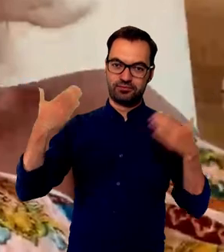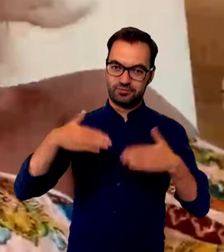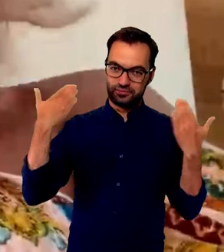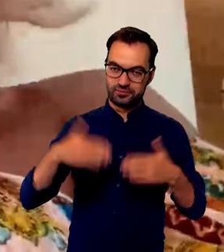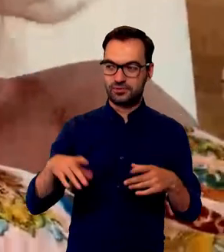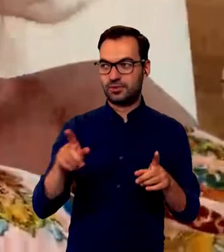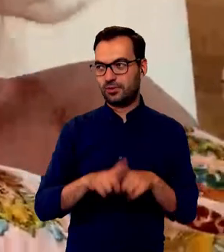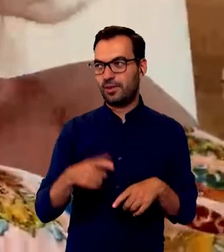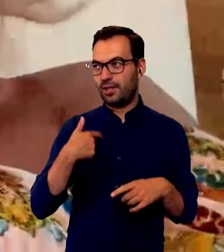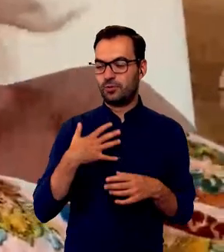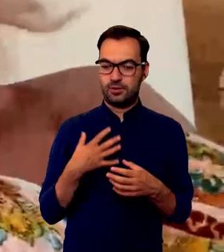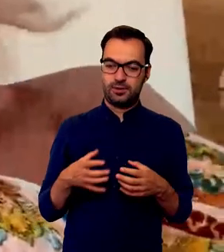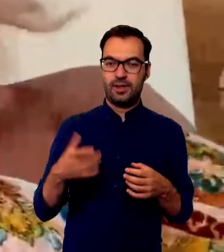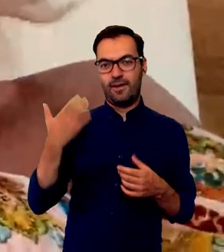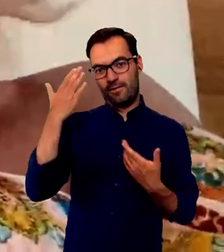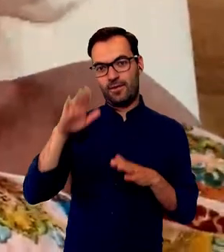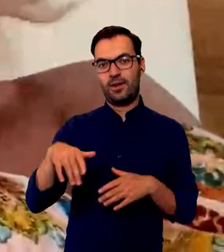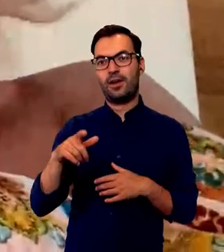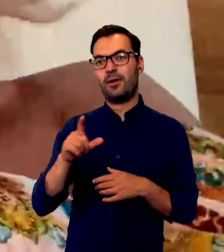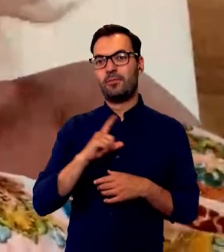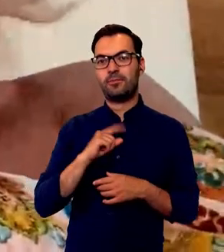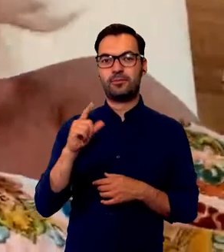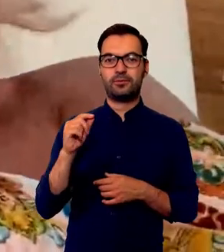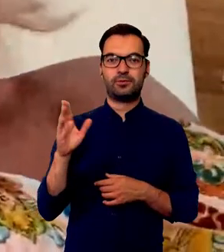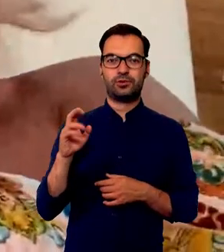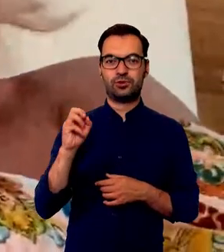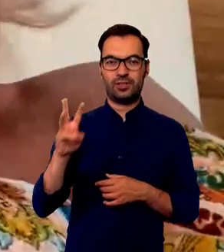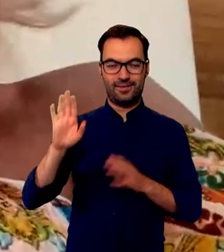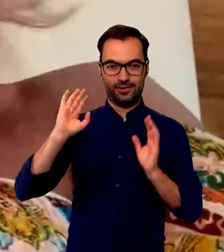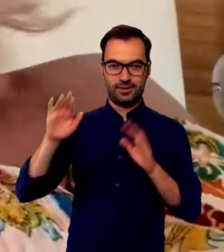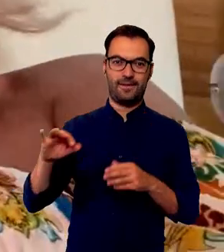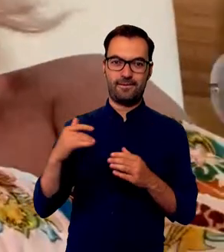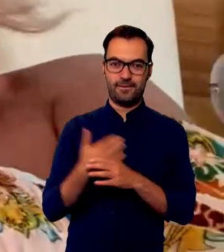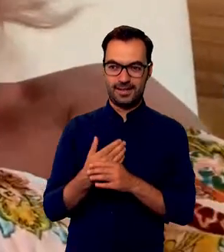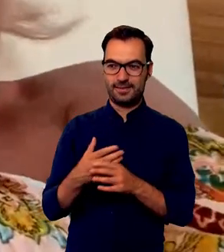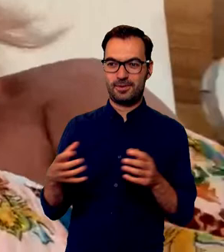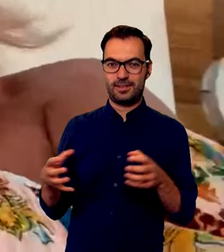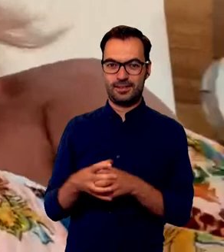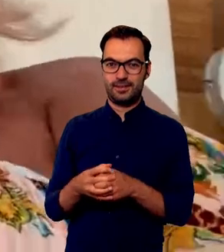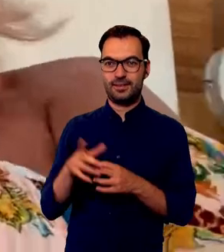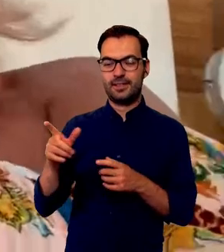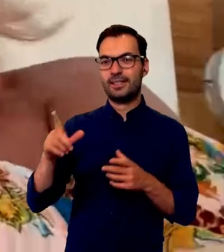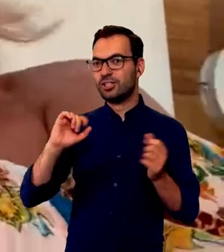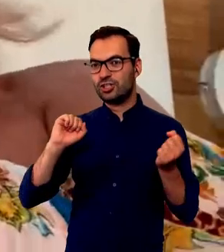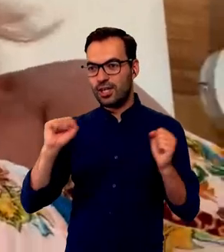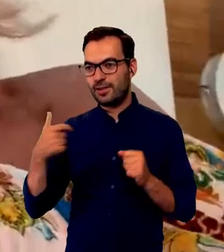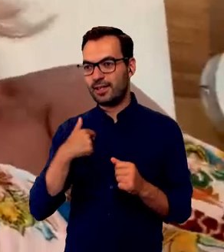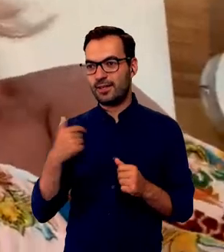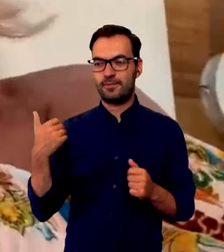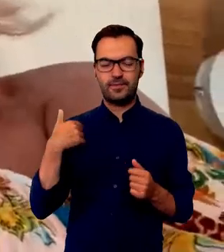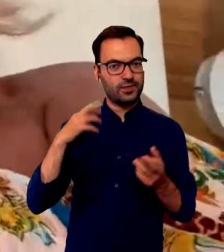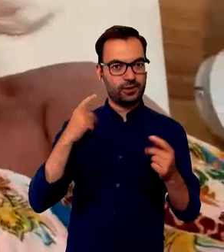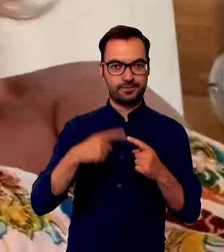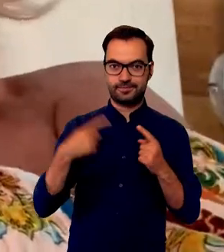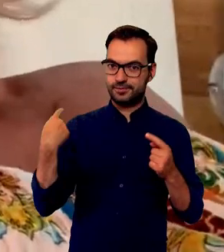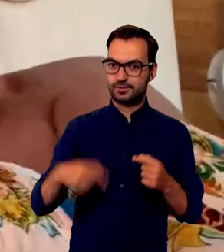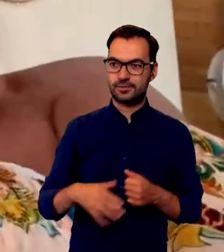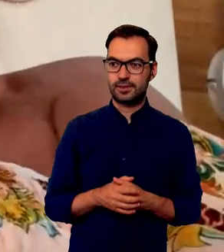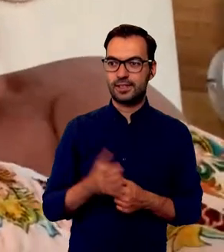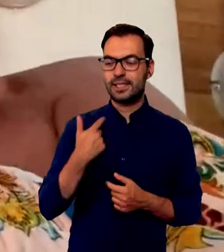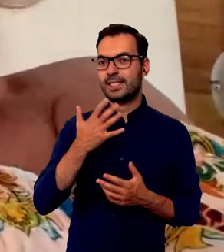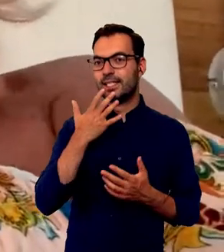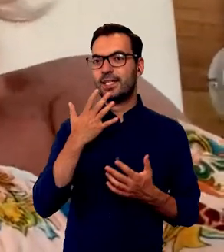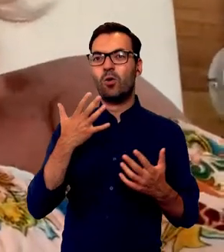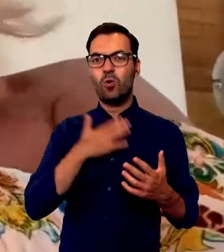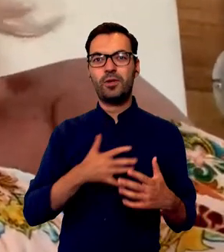moim malutkim pszczewie, stuosobową załogę, zostawiłam firmę. Tam się wszystko... Ja mam ogromny apetyt